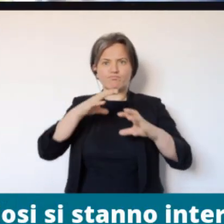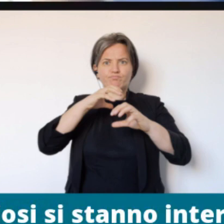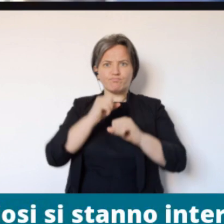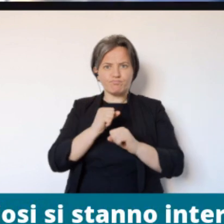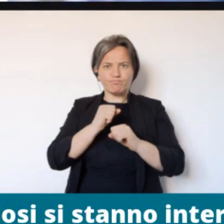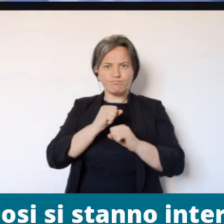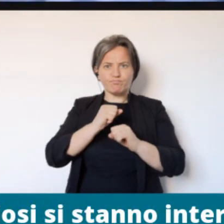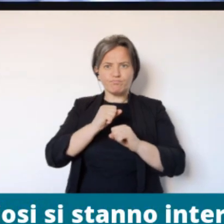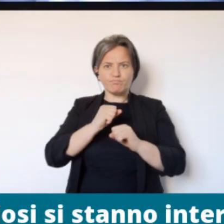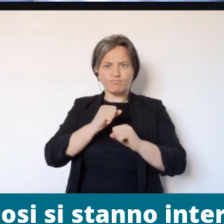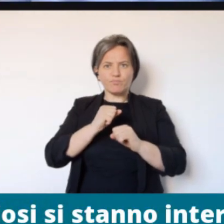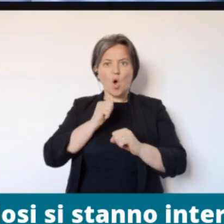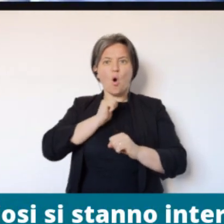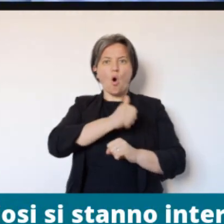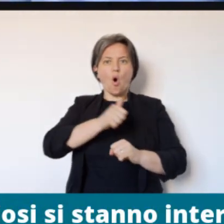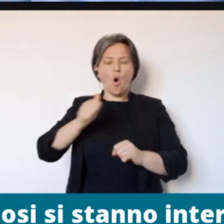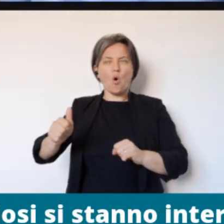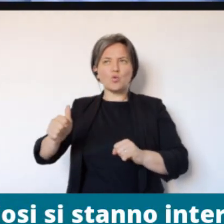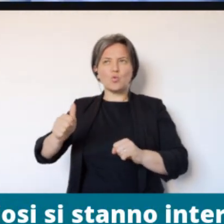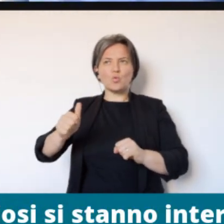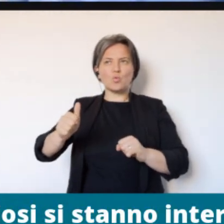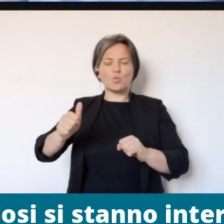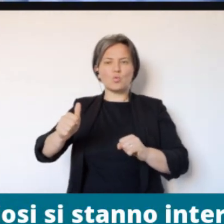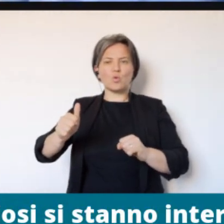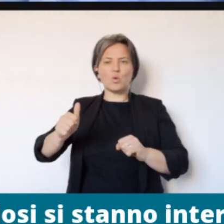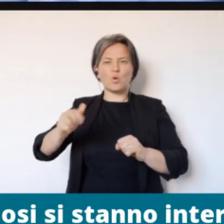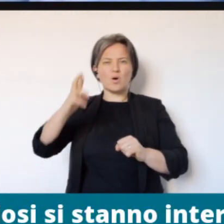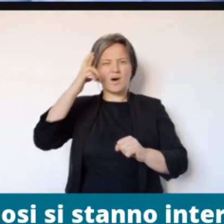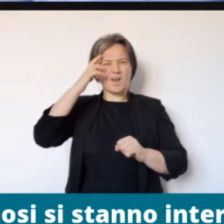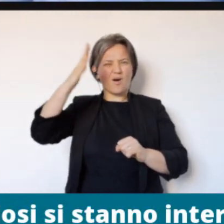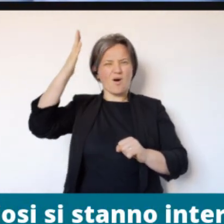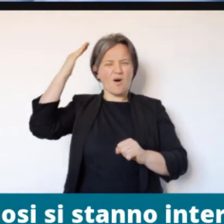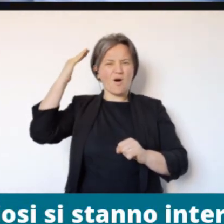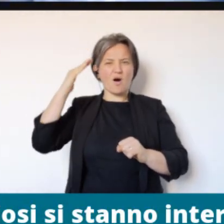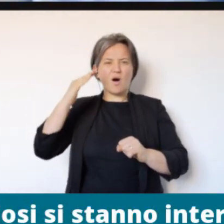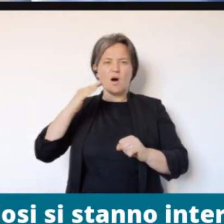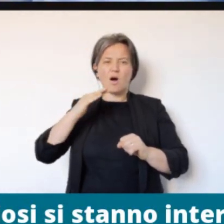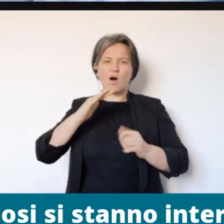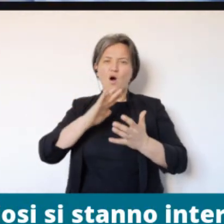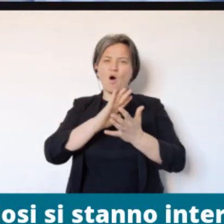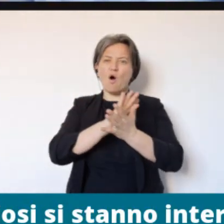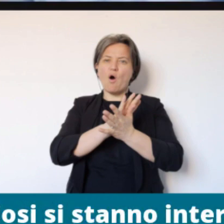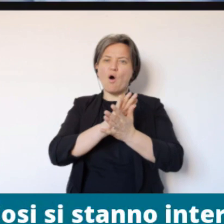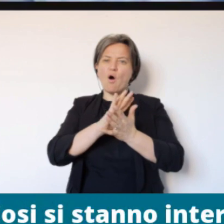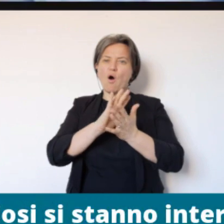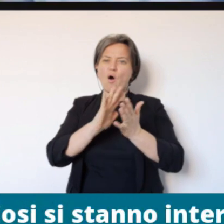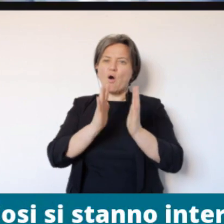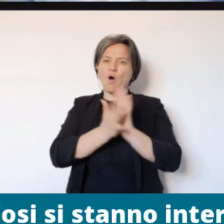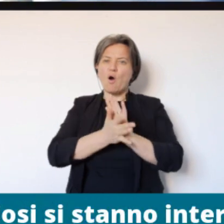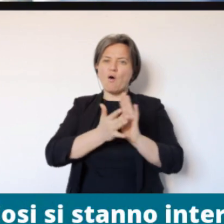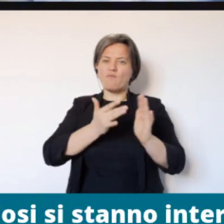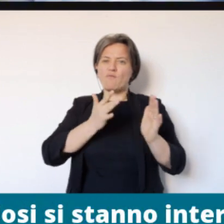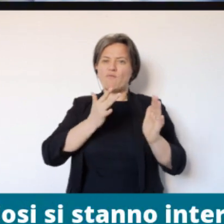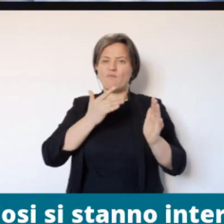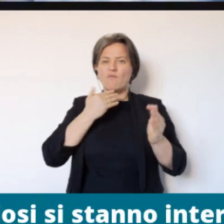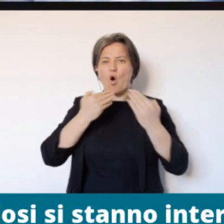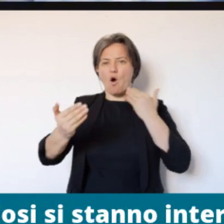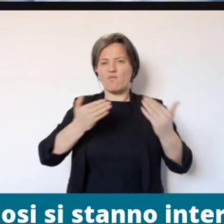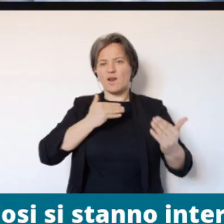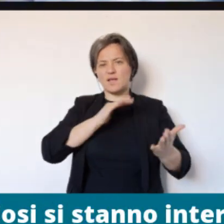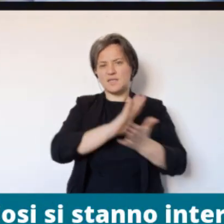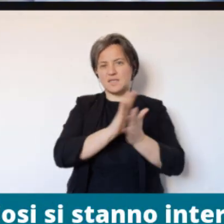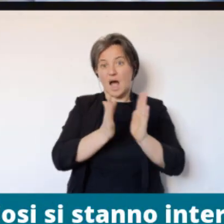e che ognuno di noi si ricorda la conferenza stampa del Presidente